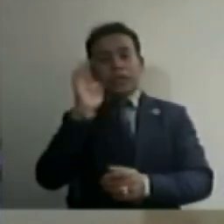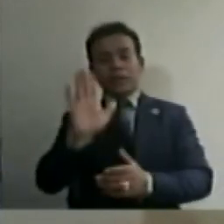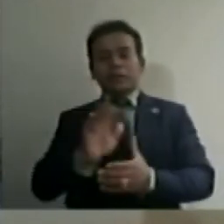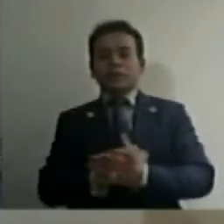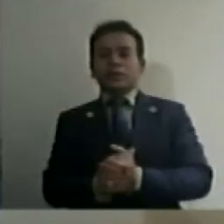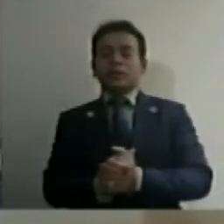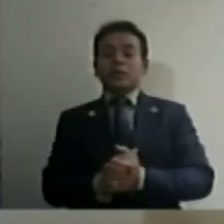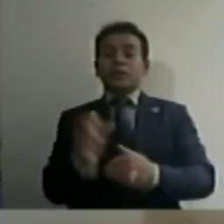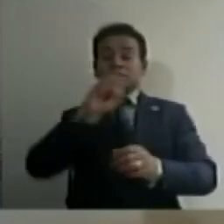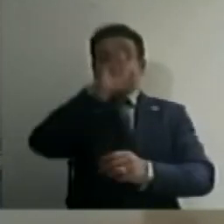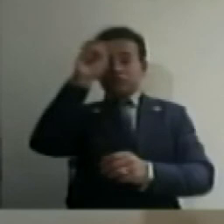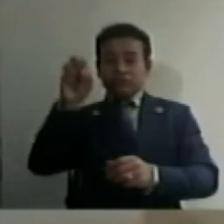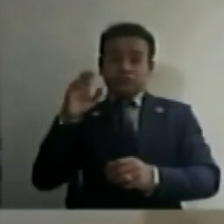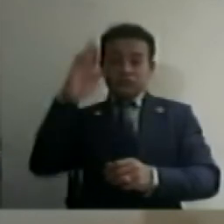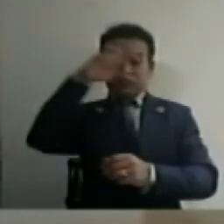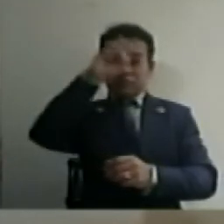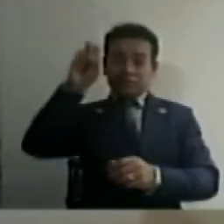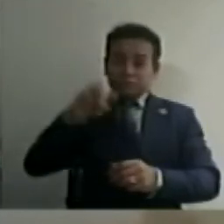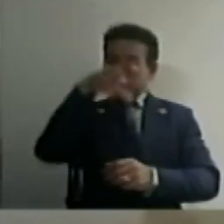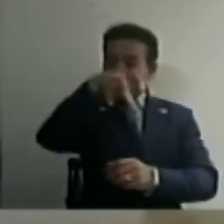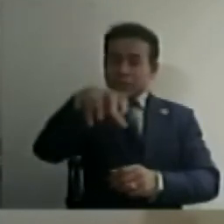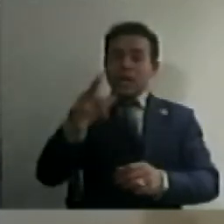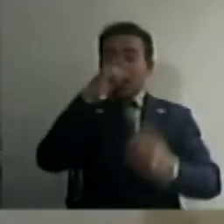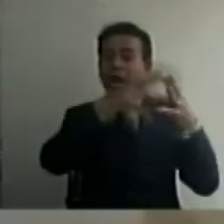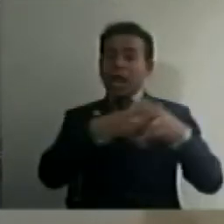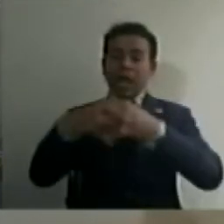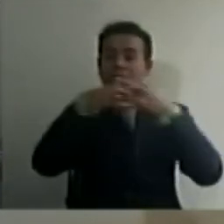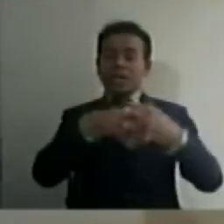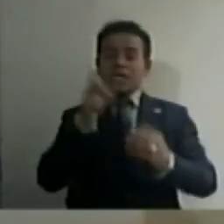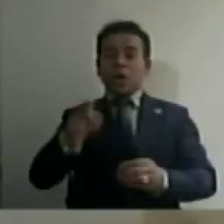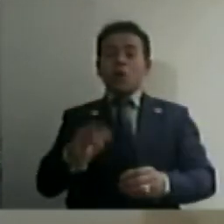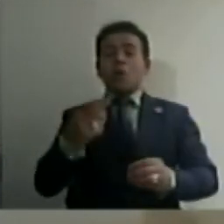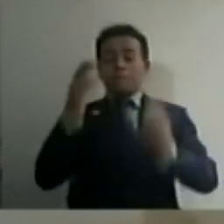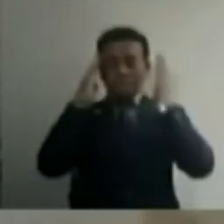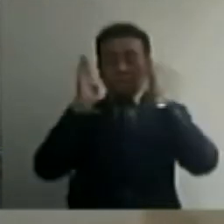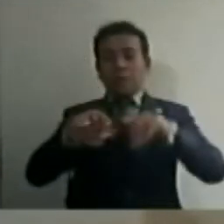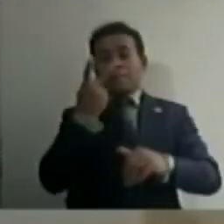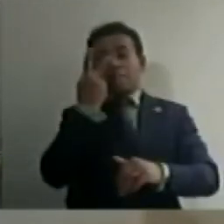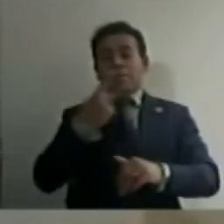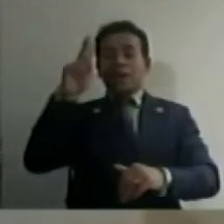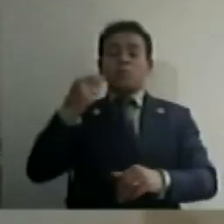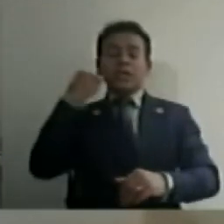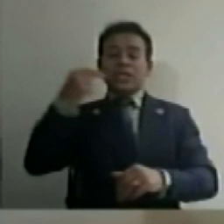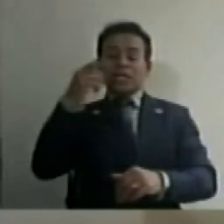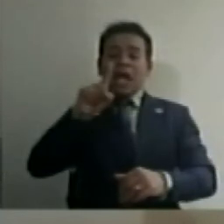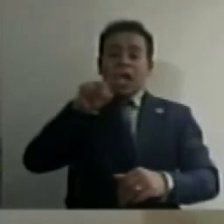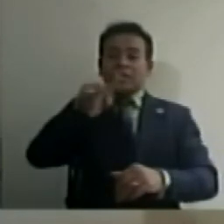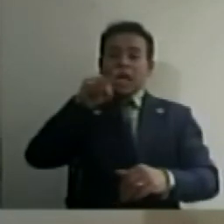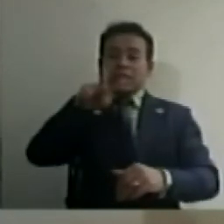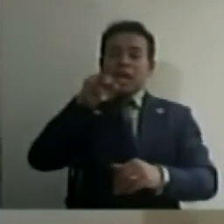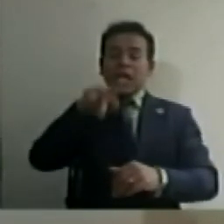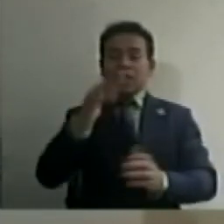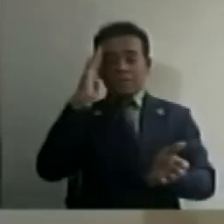ওখানে প্রতিনিয়ত হাজার হাজার লোক মারা যাচ্ছে, লক্ষ লক্ষ লোক সংক্রামিত হচ্ছে। বাংলাদেশ এখনো সেই